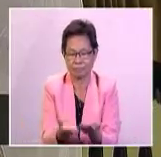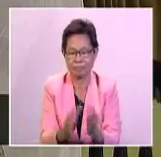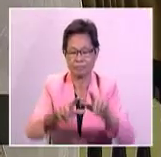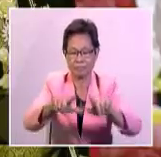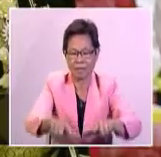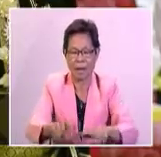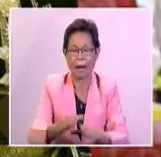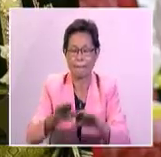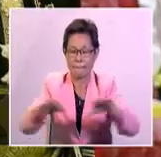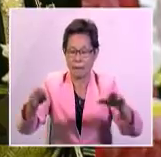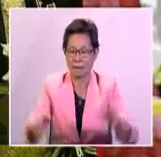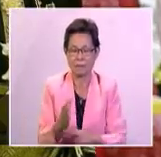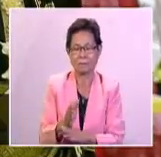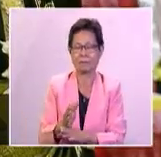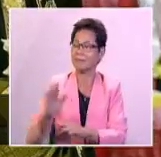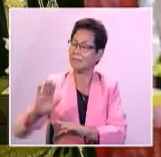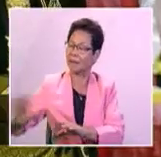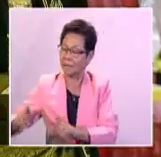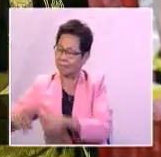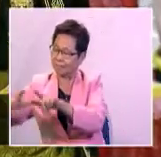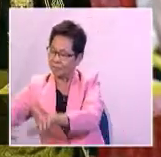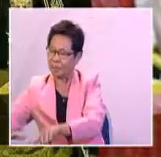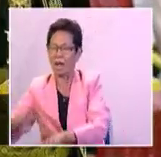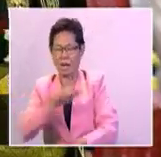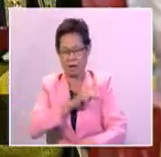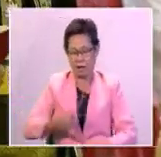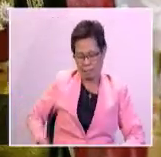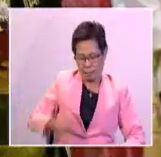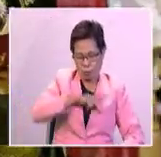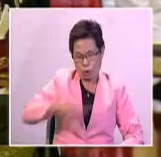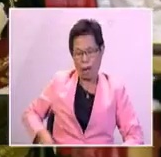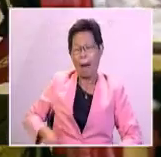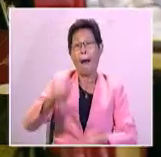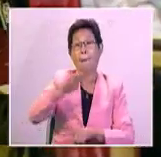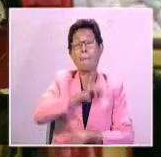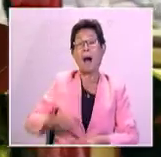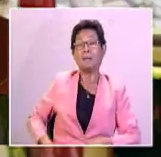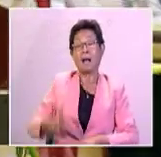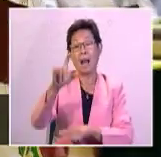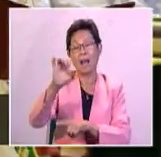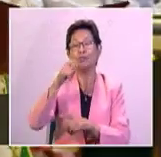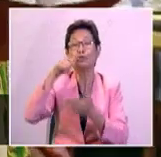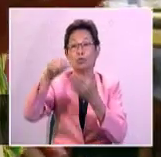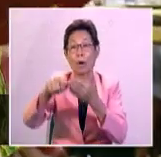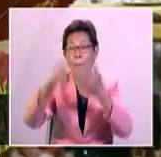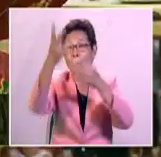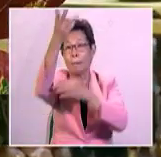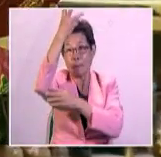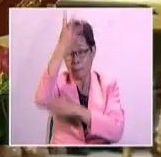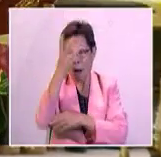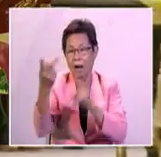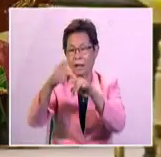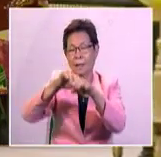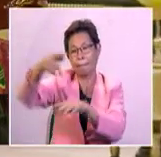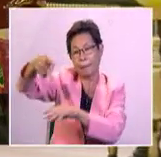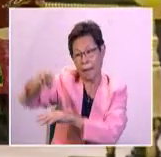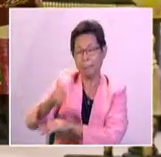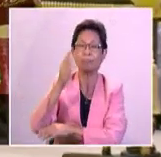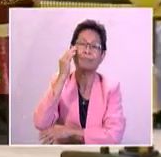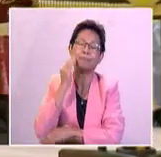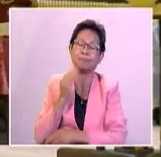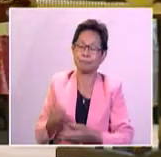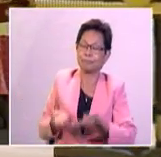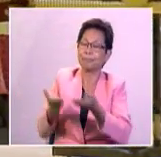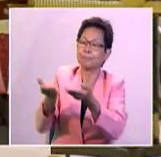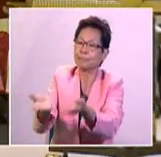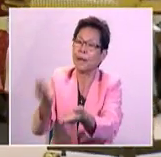meja sebelah kanan baginda. Datuk Paduka Maharaja Lela kemudiannya menyampaikan surat pengisytiharan pertabalan kepada Perdana Menteri Tun Dr.